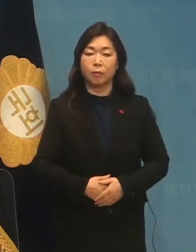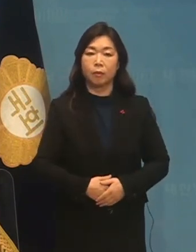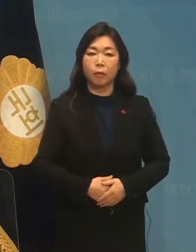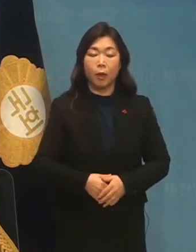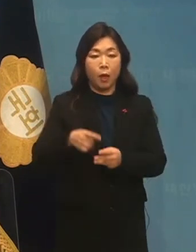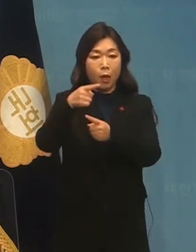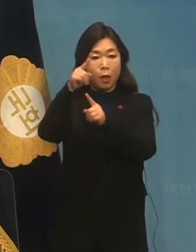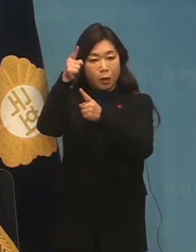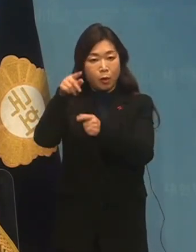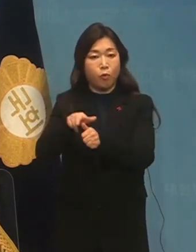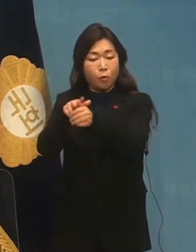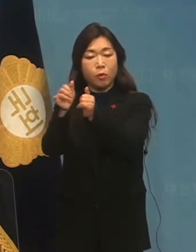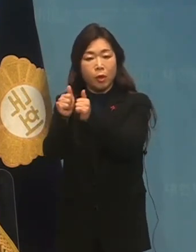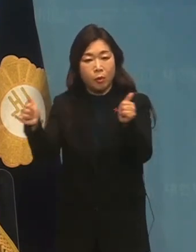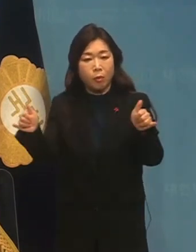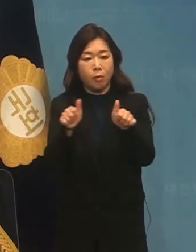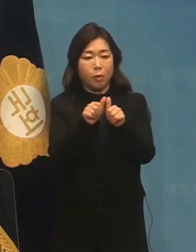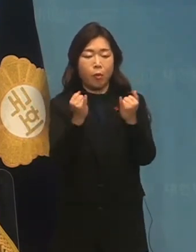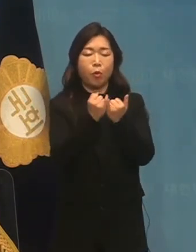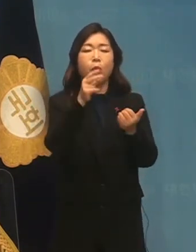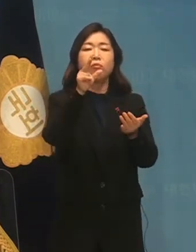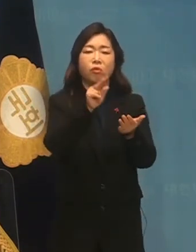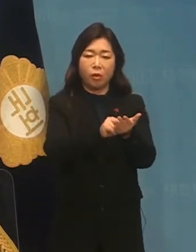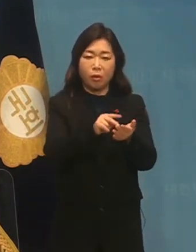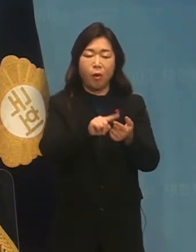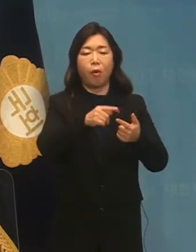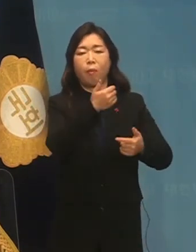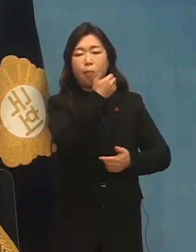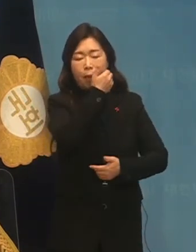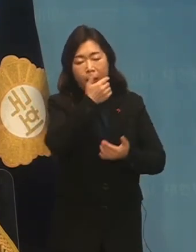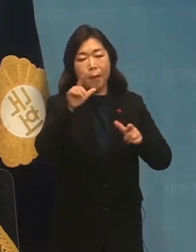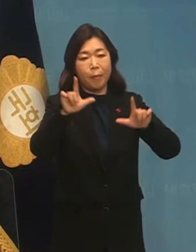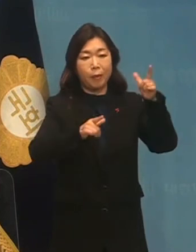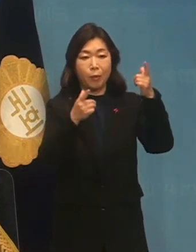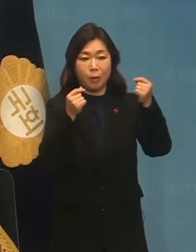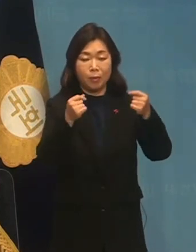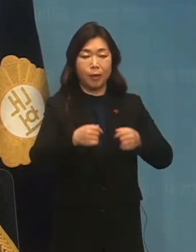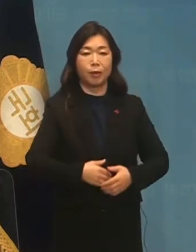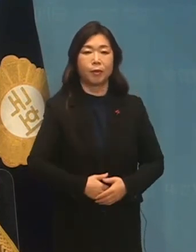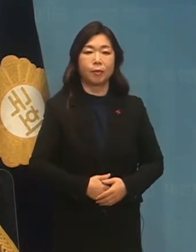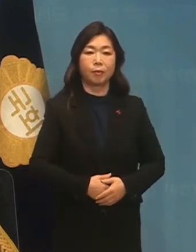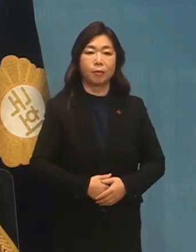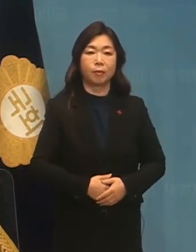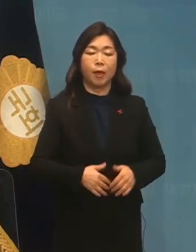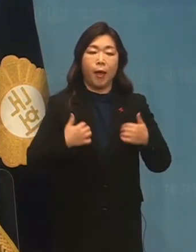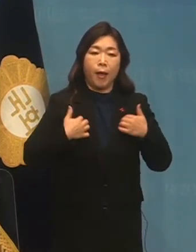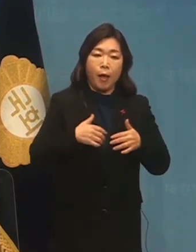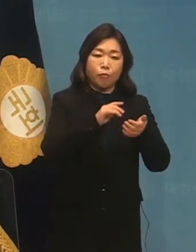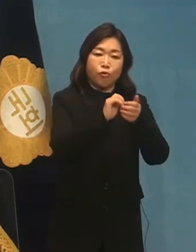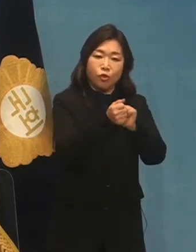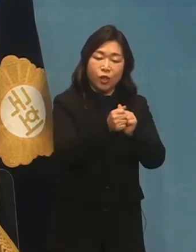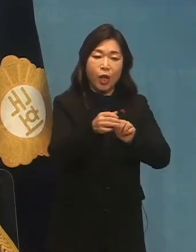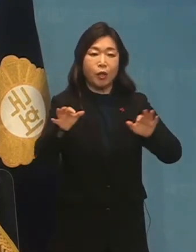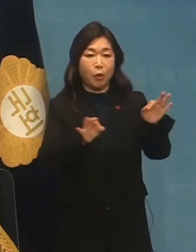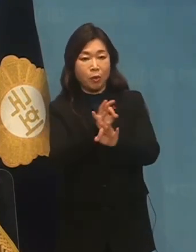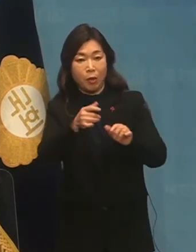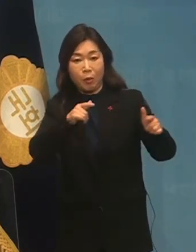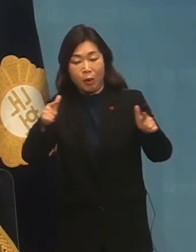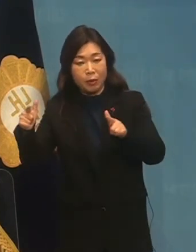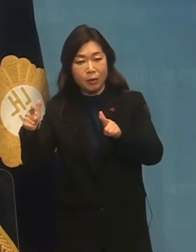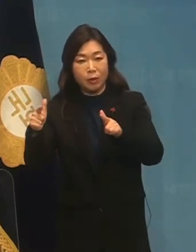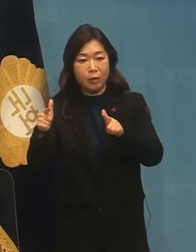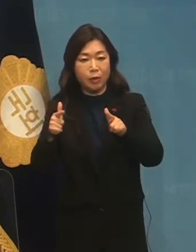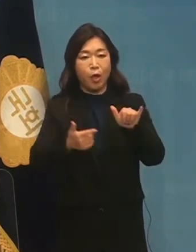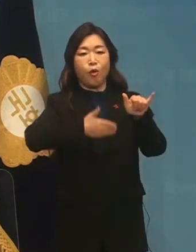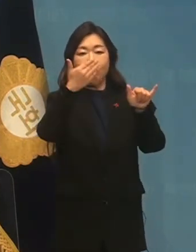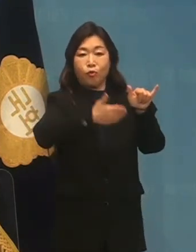이재명 후보도 젠더 문제에 관해 비겁하기는 내 일반입니다. 게임, 주식, 경제 등 여러